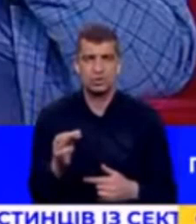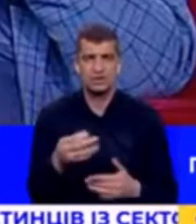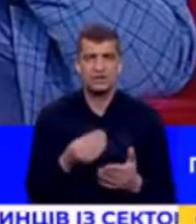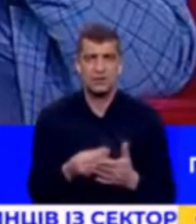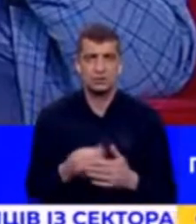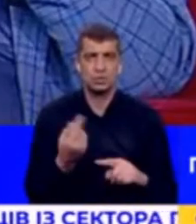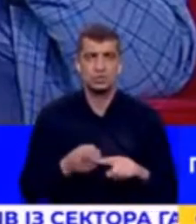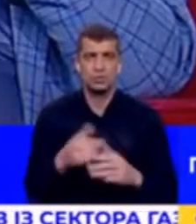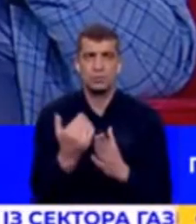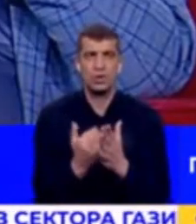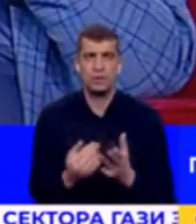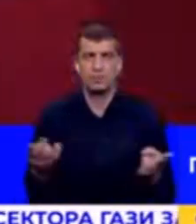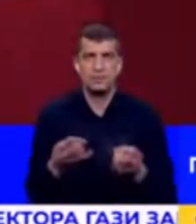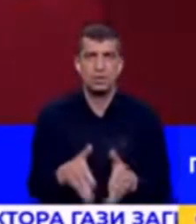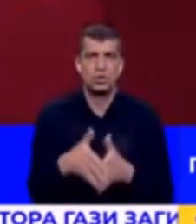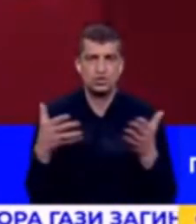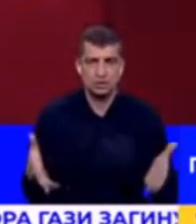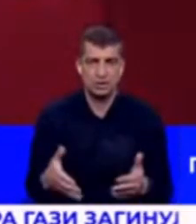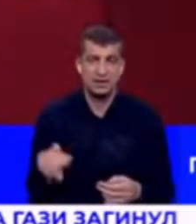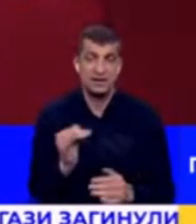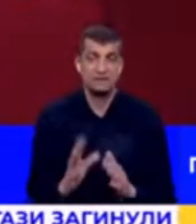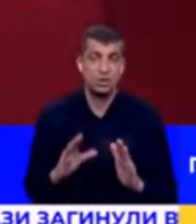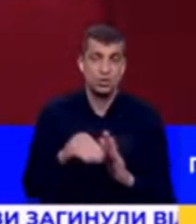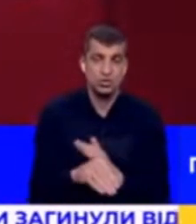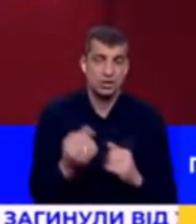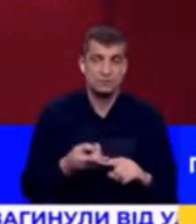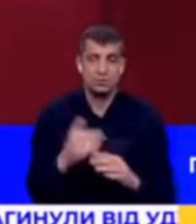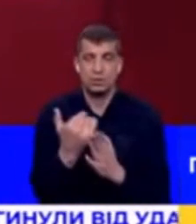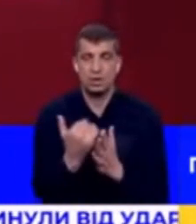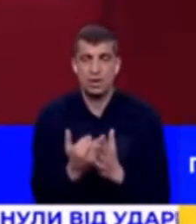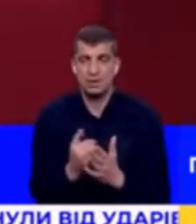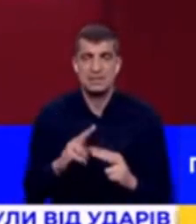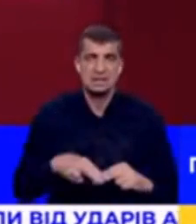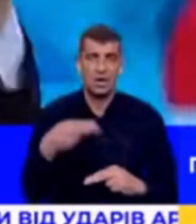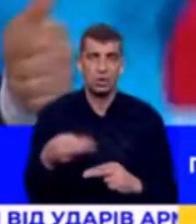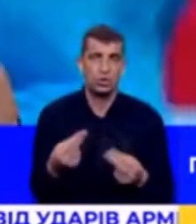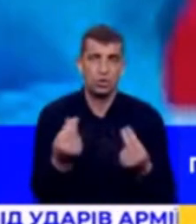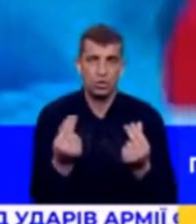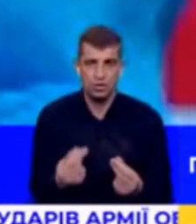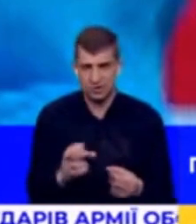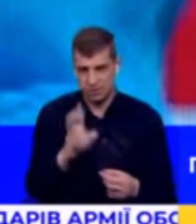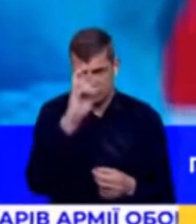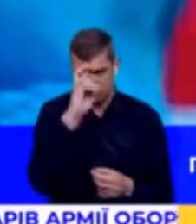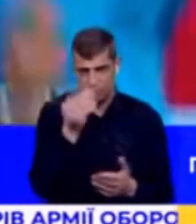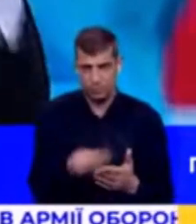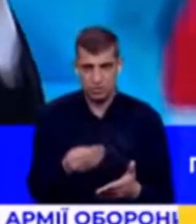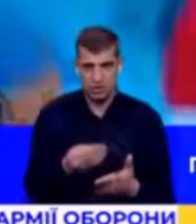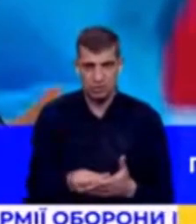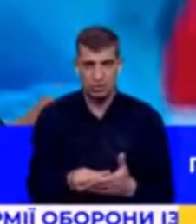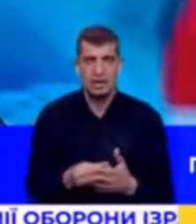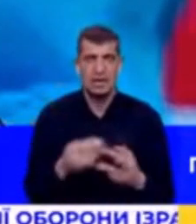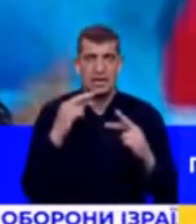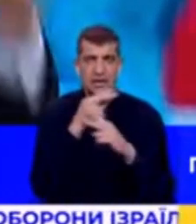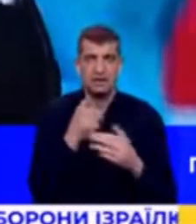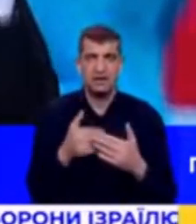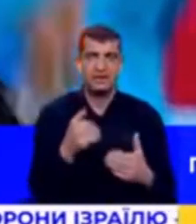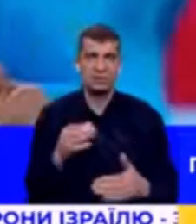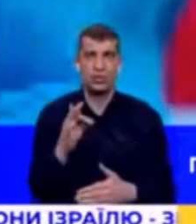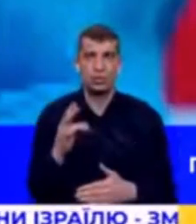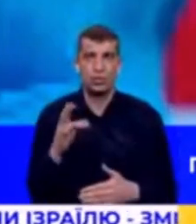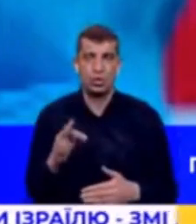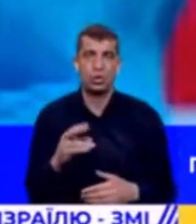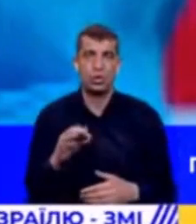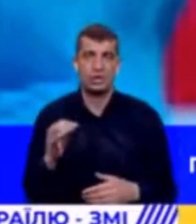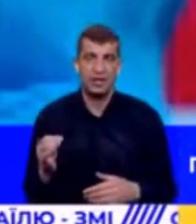вартості. Цю програму треба розширювати і включати в цю програму за рахунок коштів державного бюджету ліки від онкології,